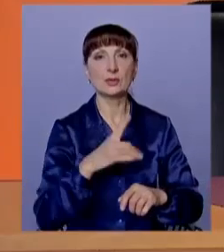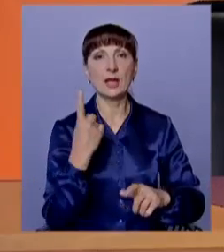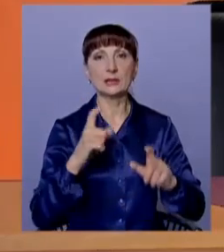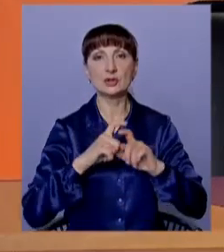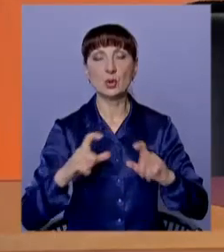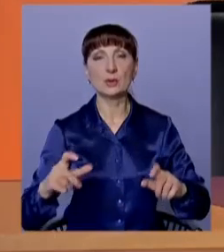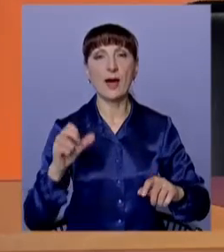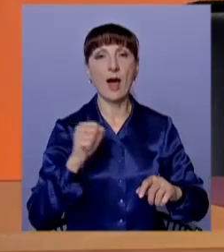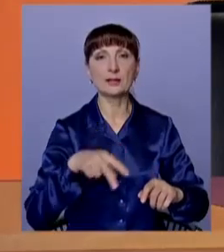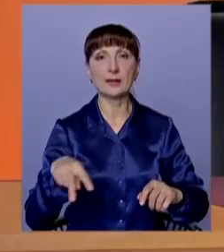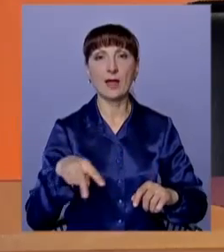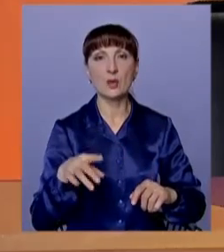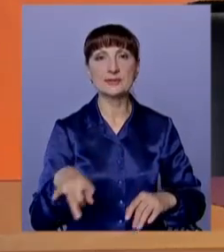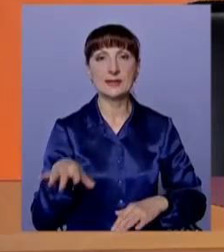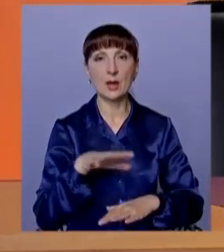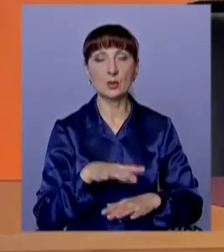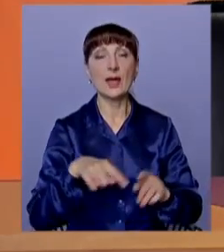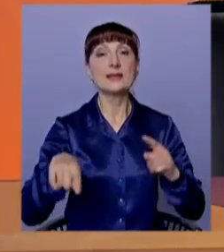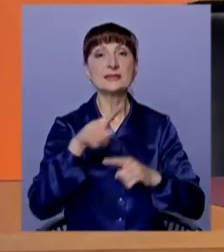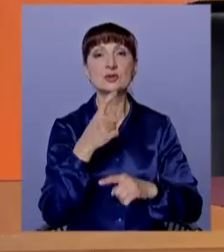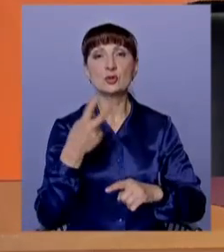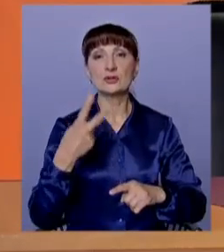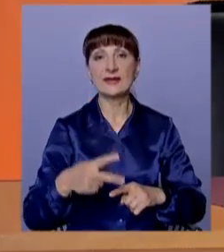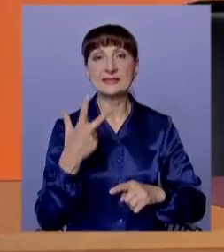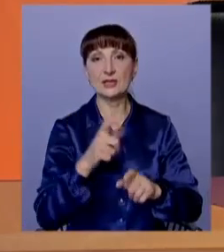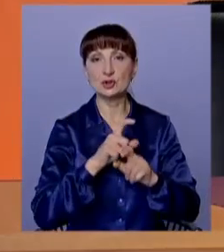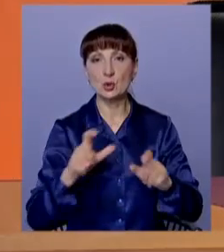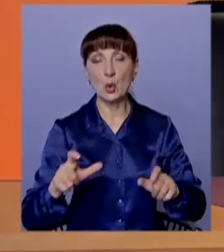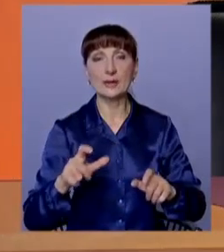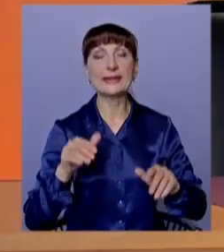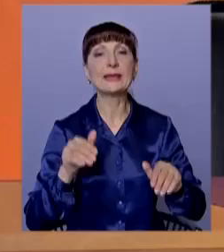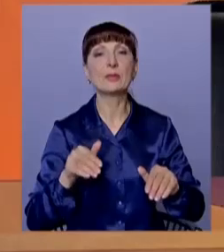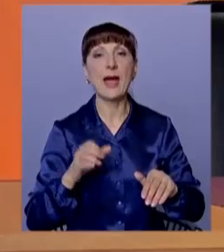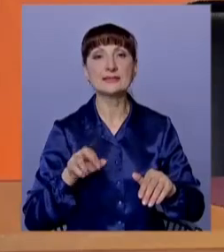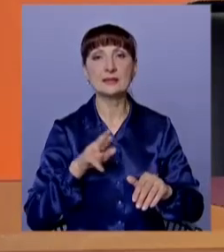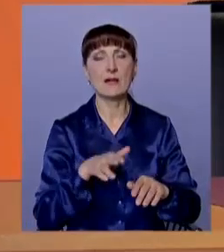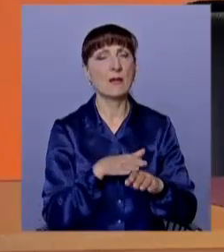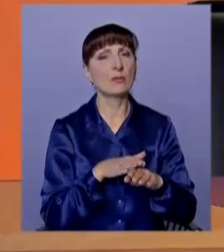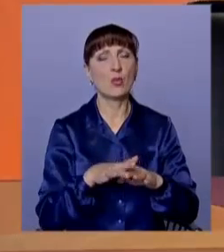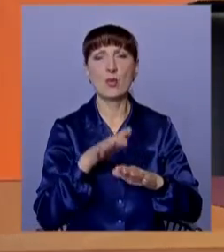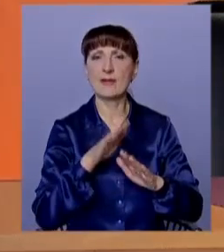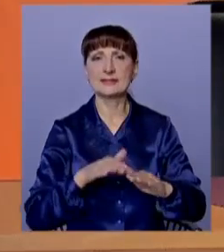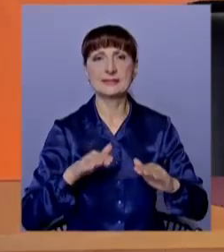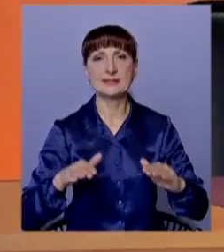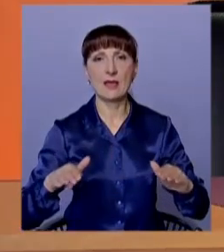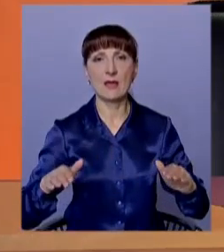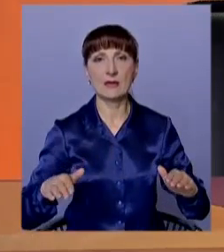школа Алатауского района. Из них в 123-й школы и гимназии, где есть перегруженность,